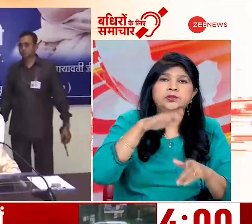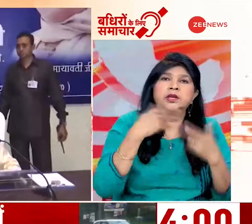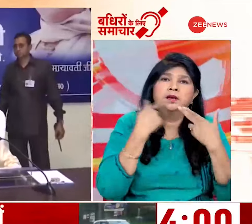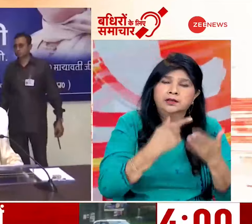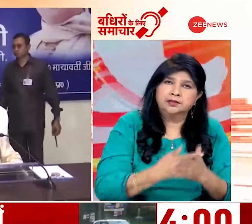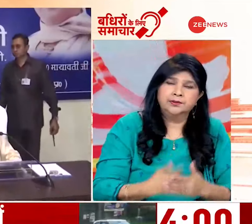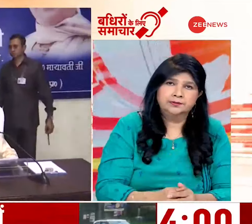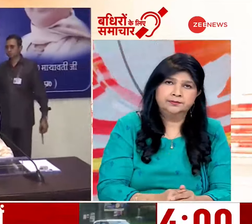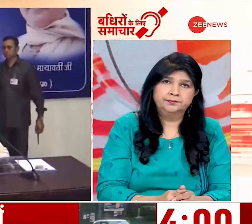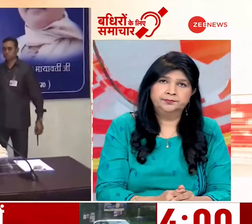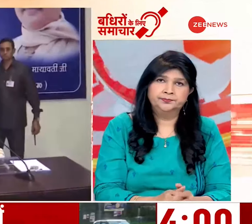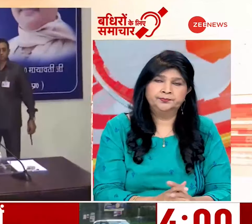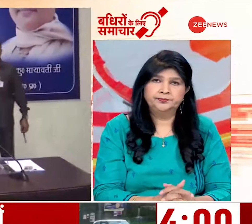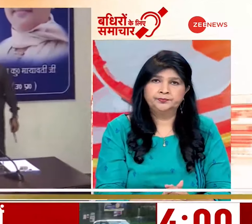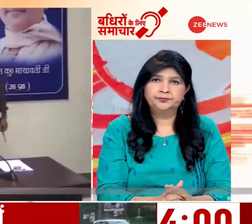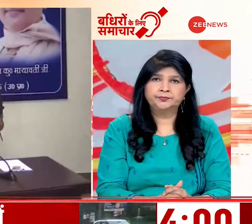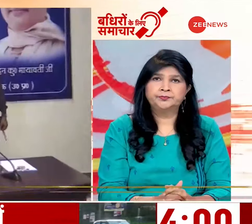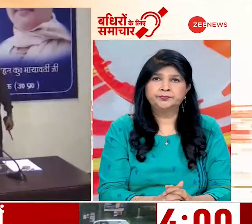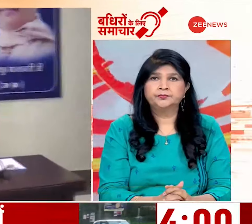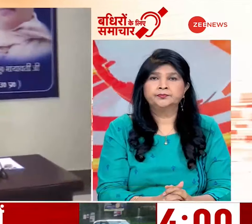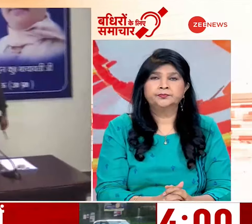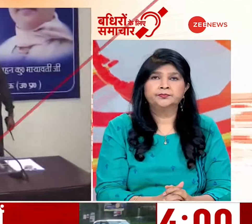रखकर उन्हें आशीर्वाद दिया।